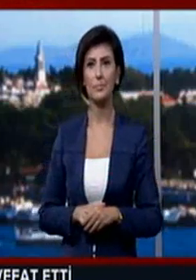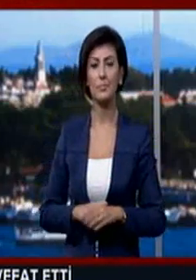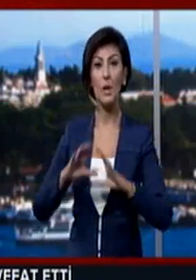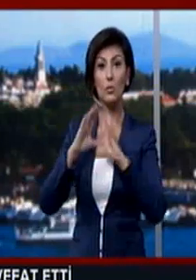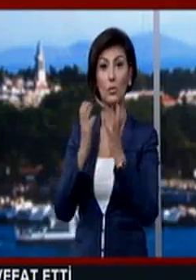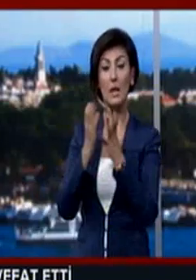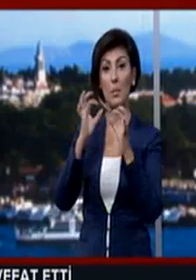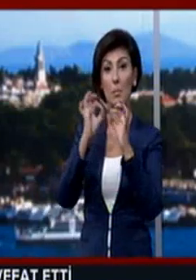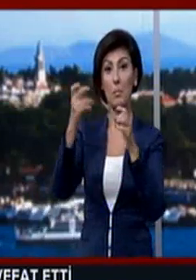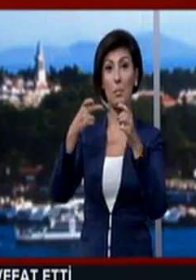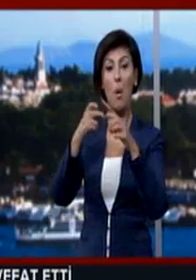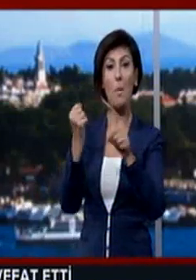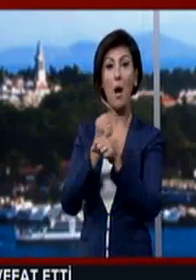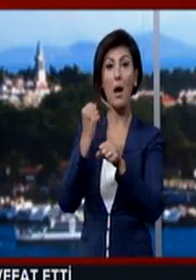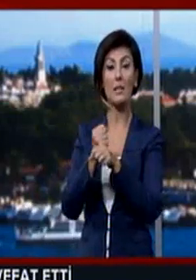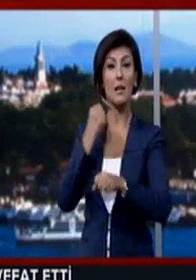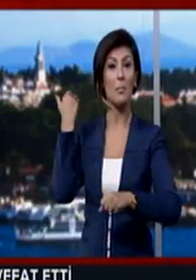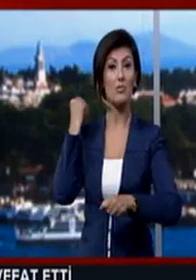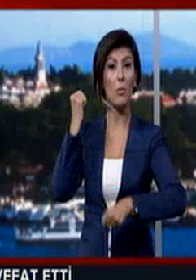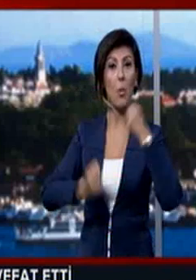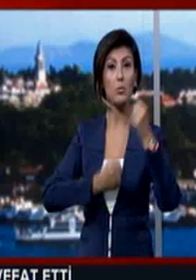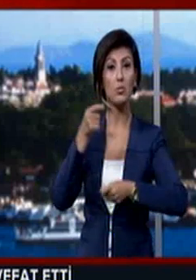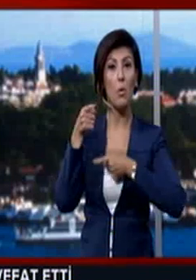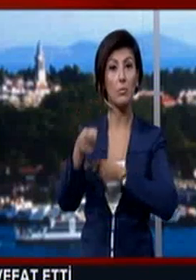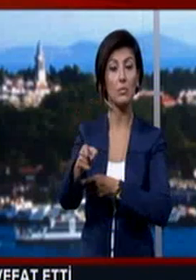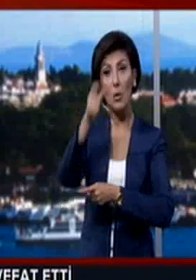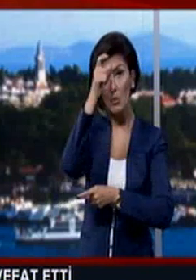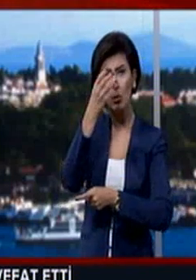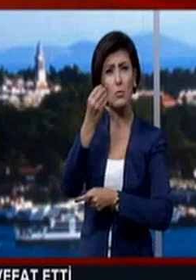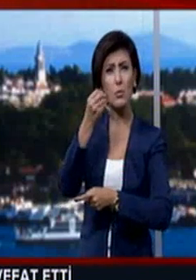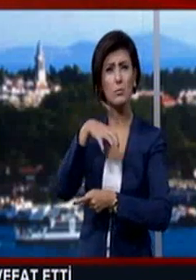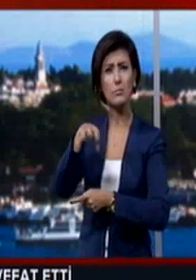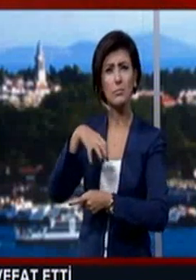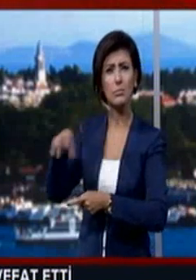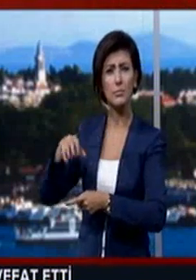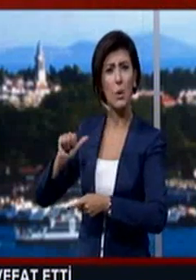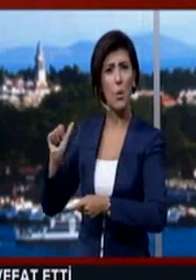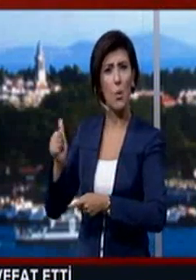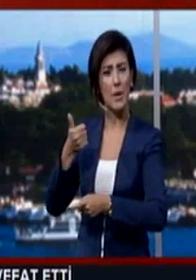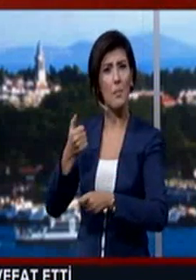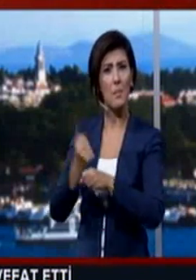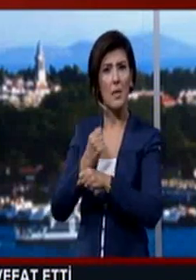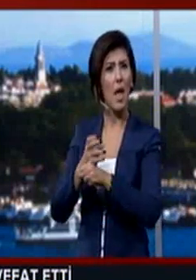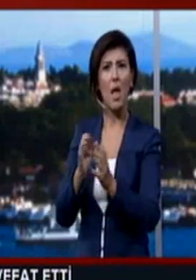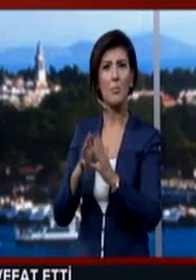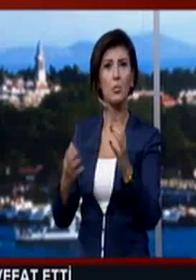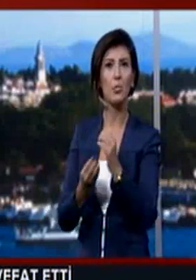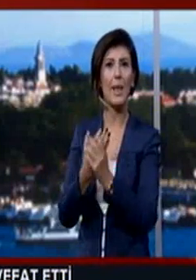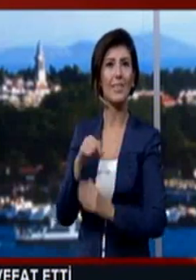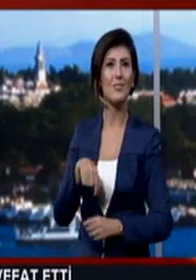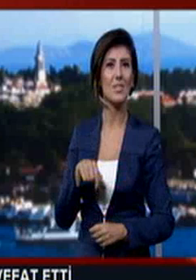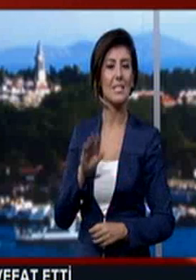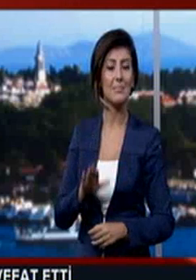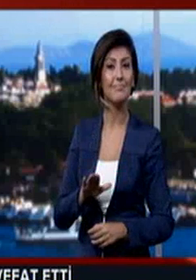Dünya bor madeninin peşinden koşuyor. Türkiye ise pek çok sektör için büyük öneme sahip madenin en büyük üreticisi